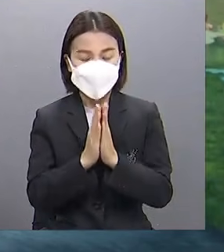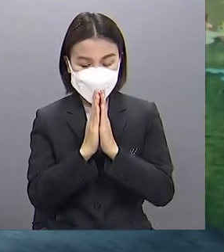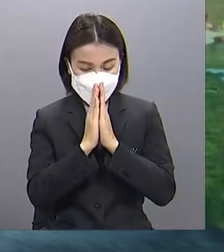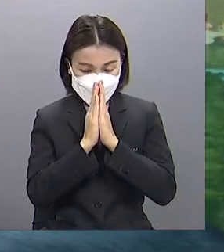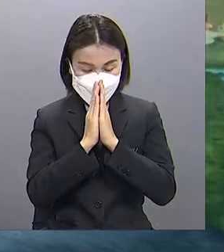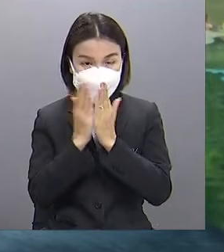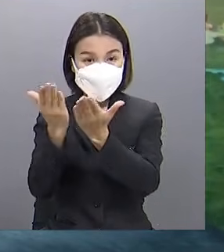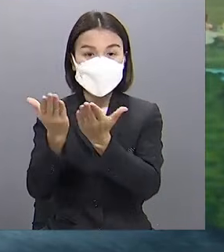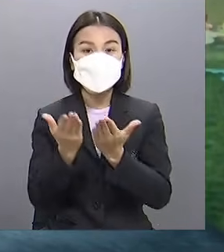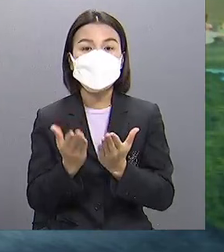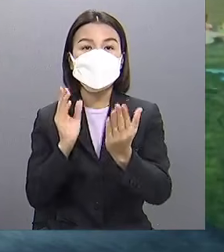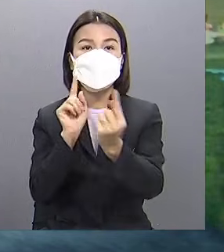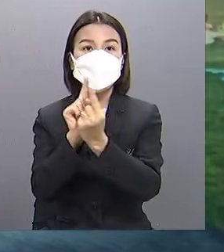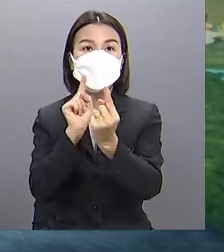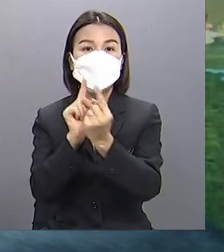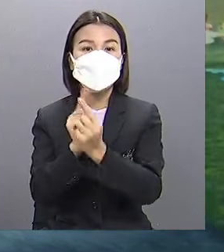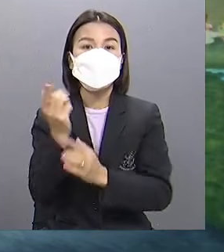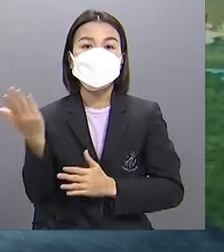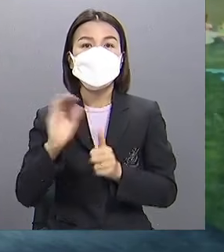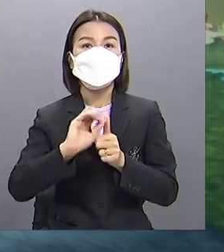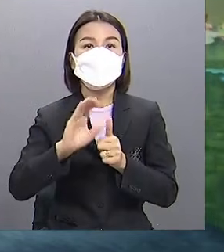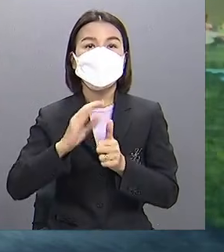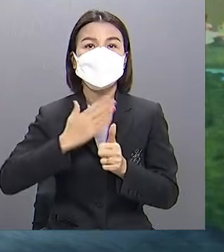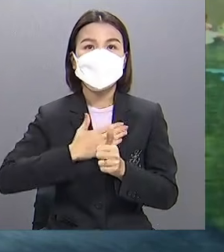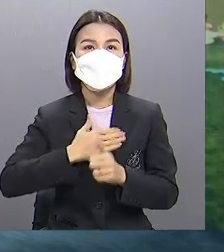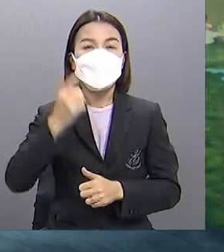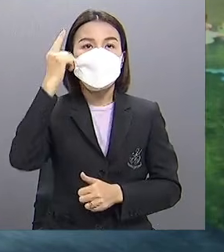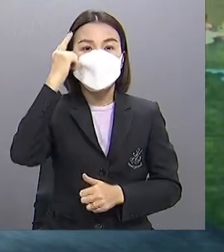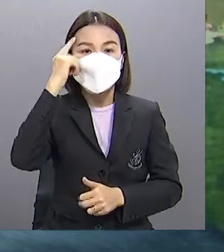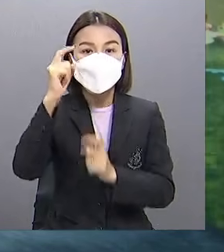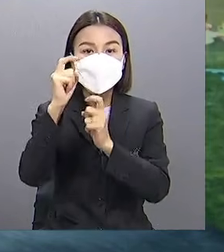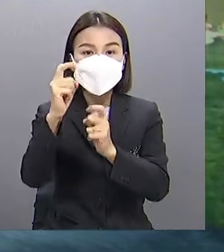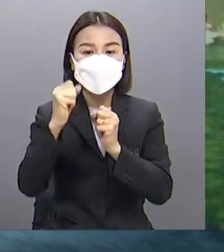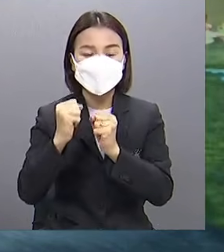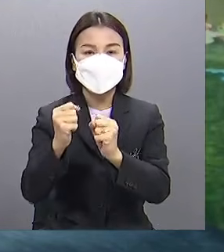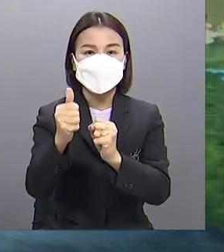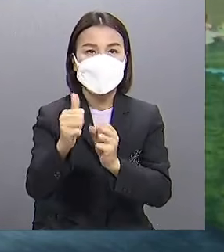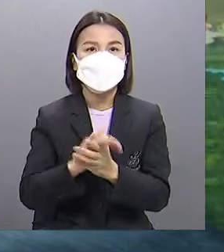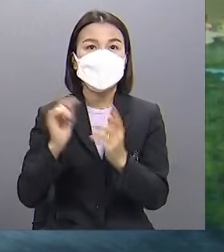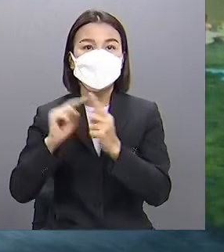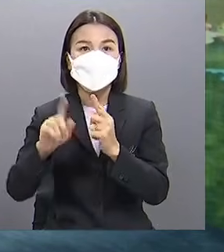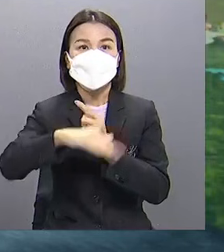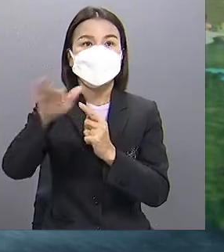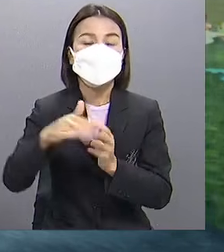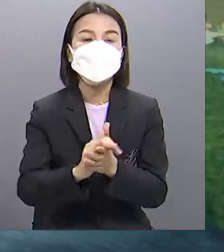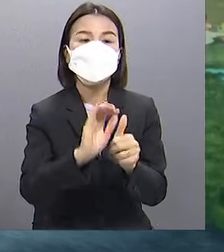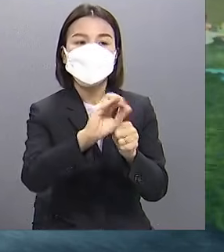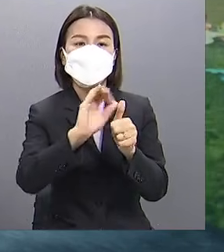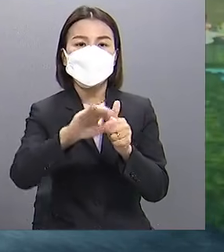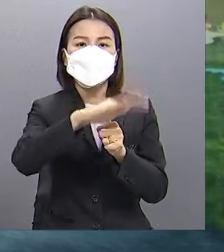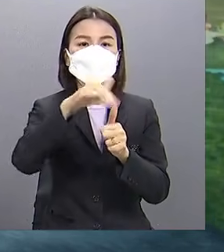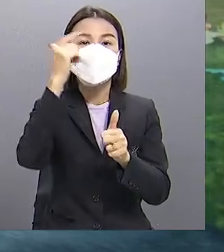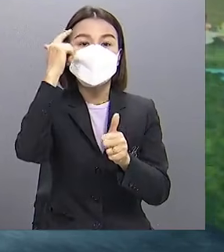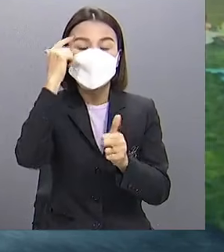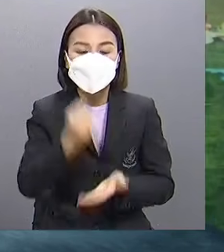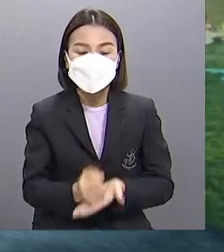นะคะกับปุ้ยเป้ภัคคนันท์ในรายการรู้สู้ภัยรายการที่จะสร้างการตระหนักรู้เพื่ออยู่อย่างปลอดภัยท่ามกล